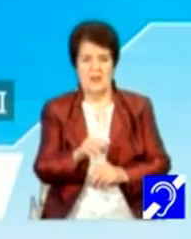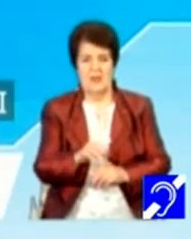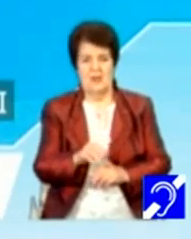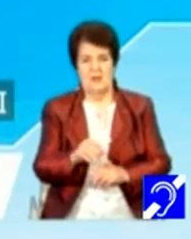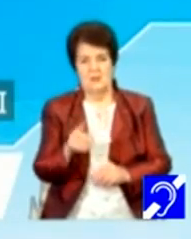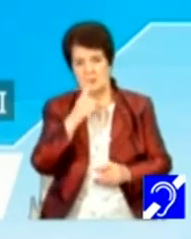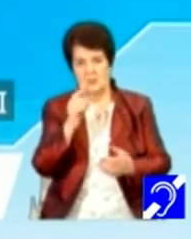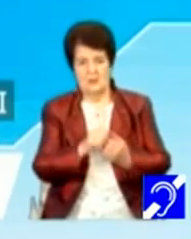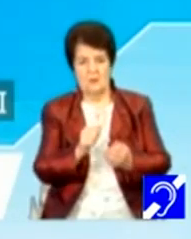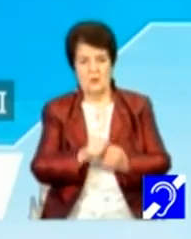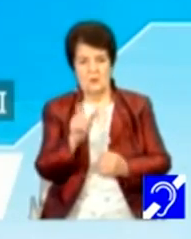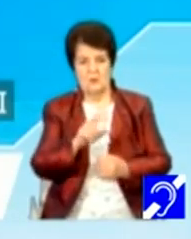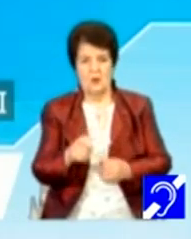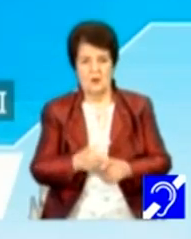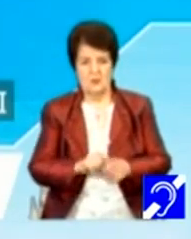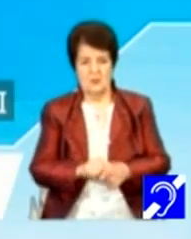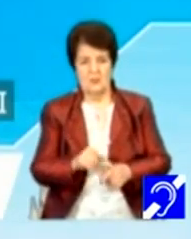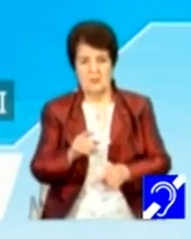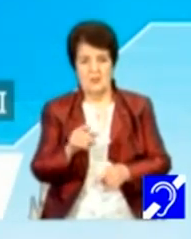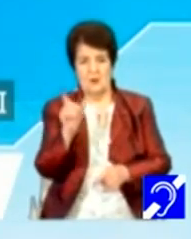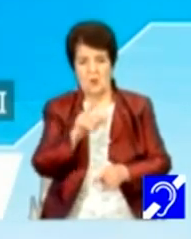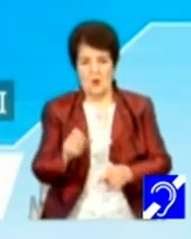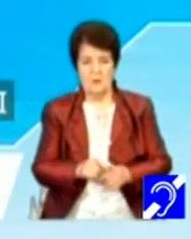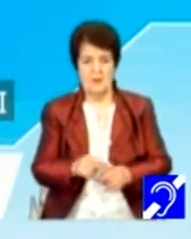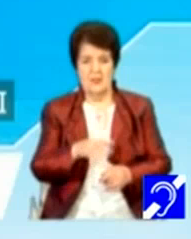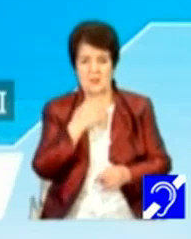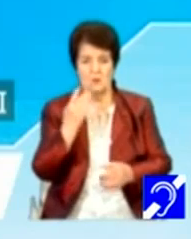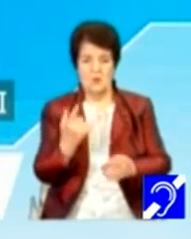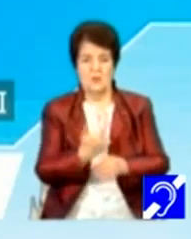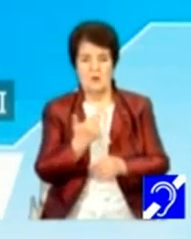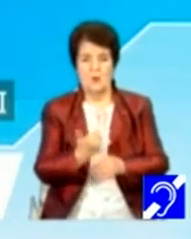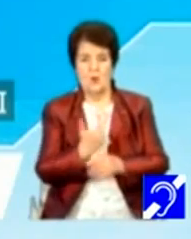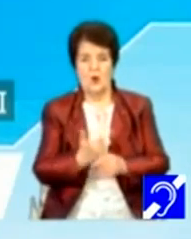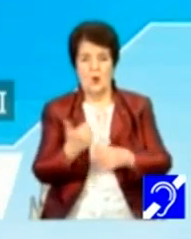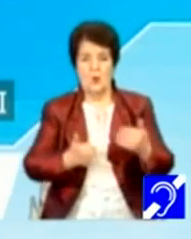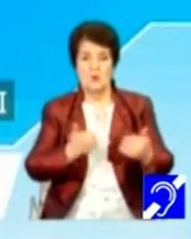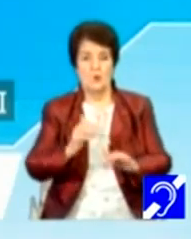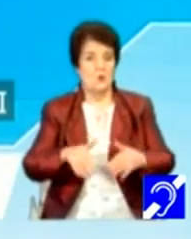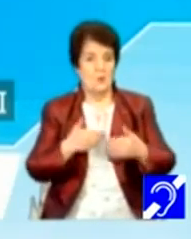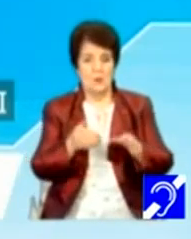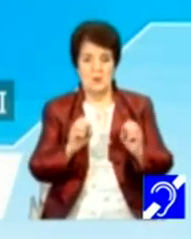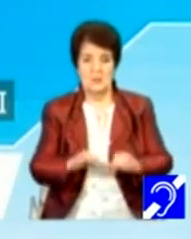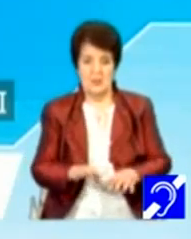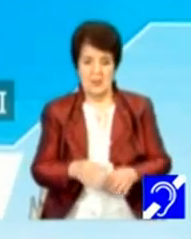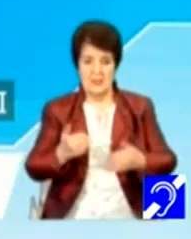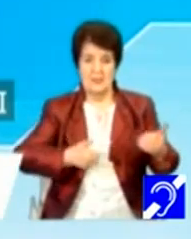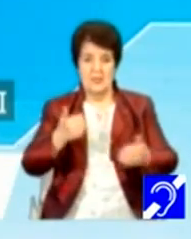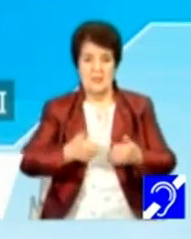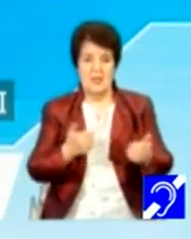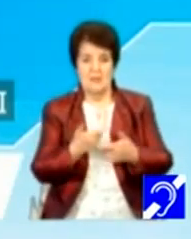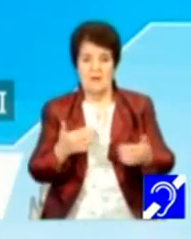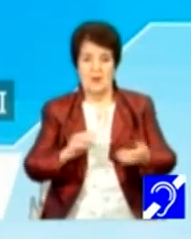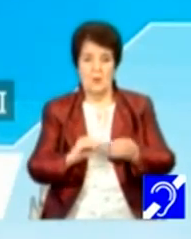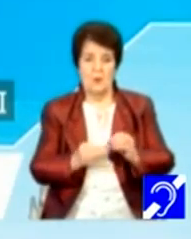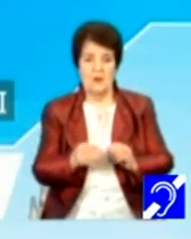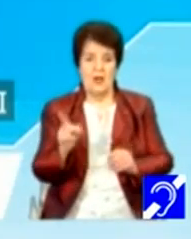iau de proști și acești oameni tot nu mai primesc răspuns. Iar în campanie, de foarte multe ori, concurenții nu propun soluții, dar se întrec în a defini problema.